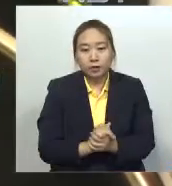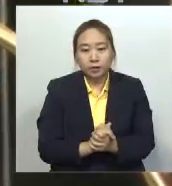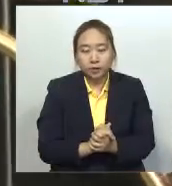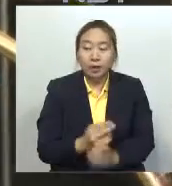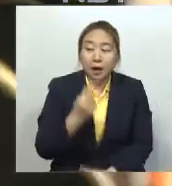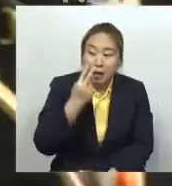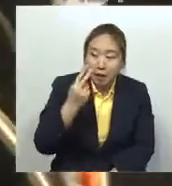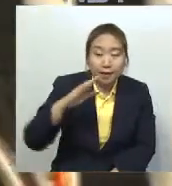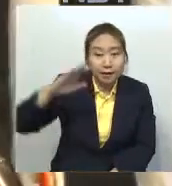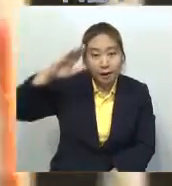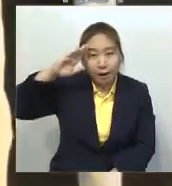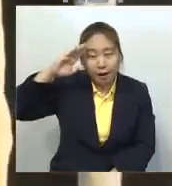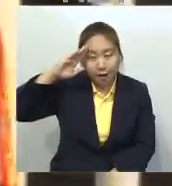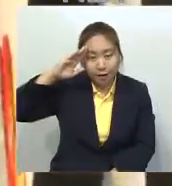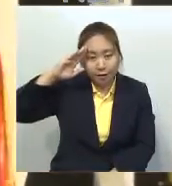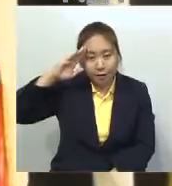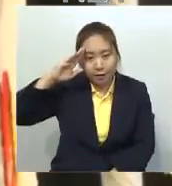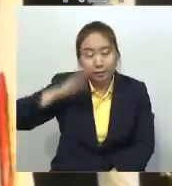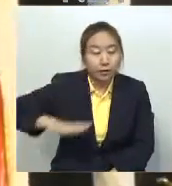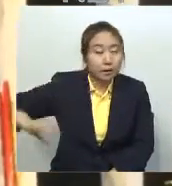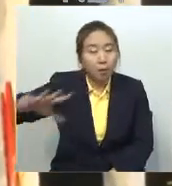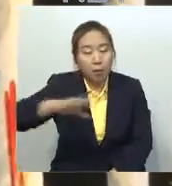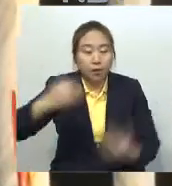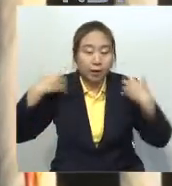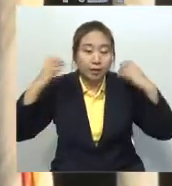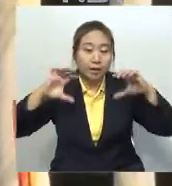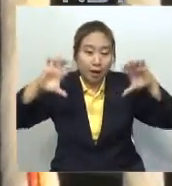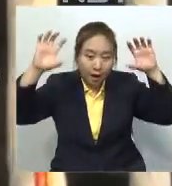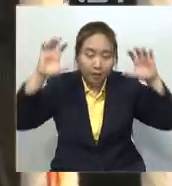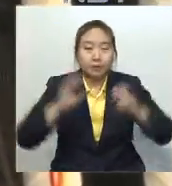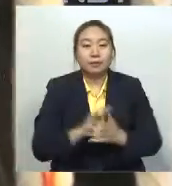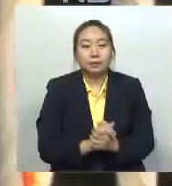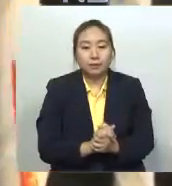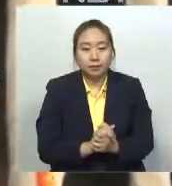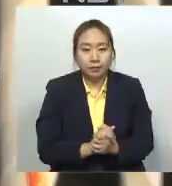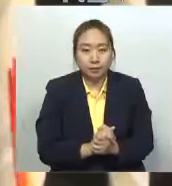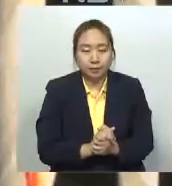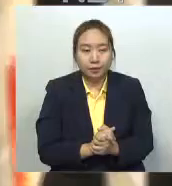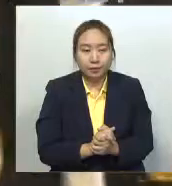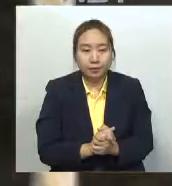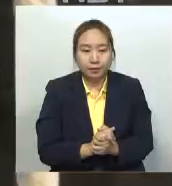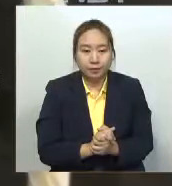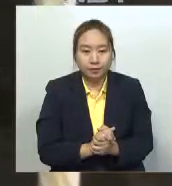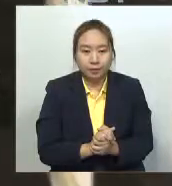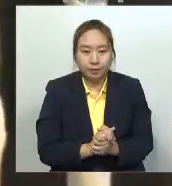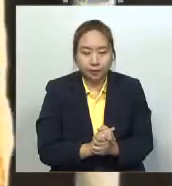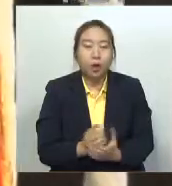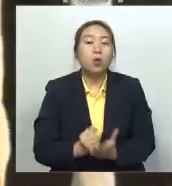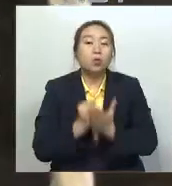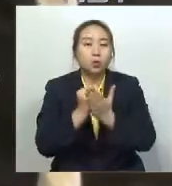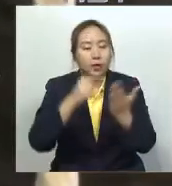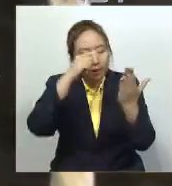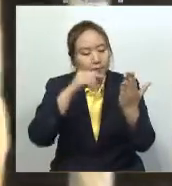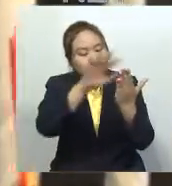กองทัพกับข้าราชการหน่วยต่างๆได้ช่วยกันดูแลชาติบ้าน